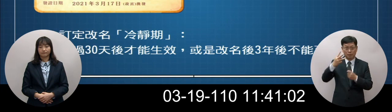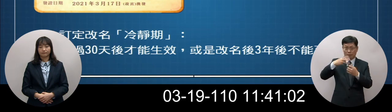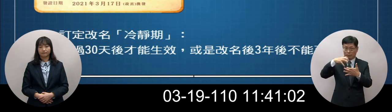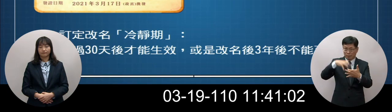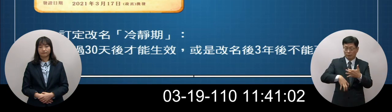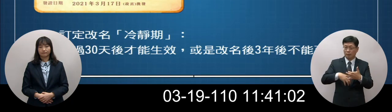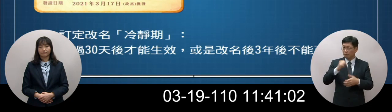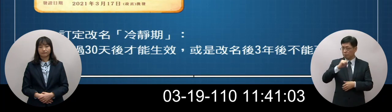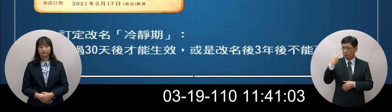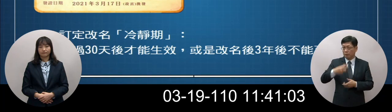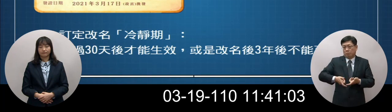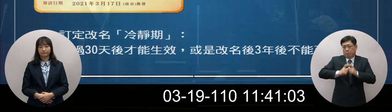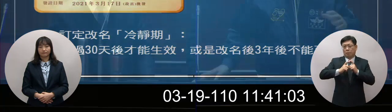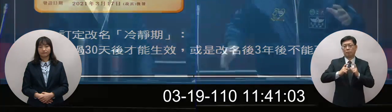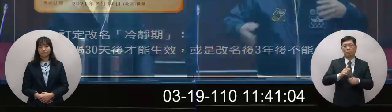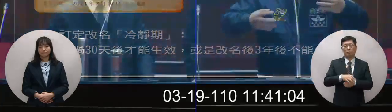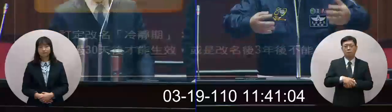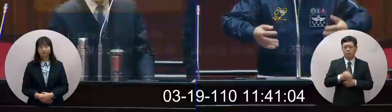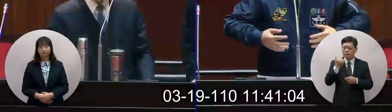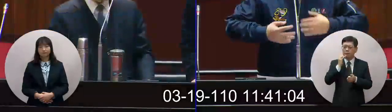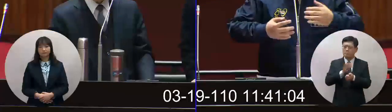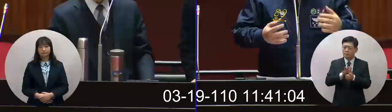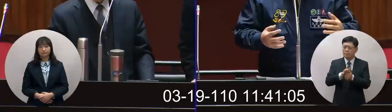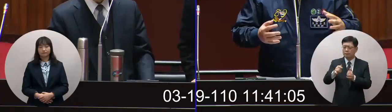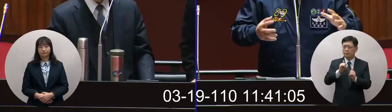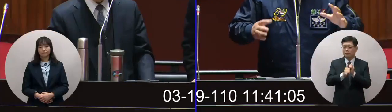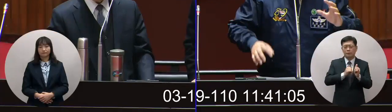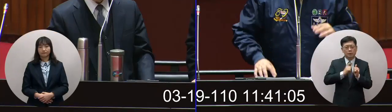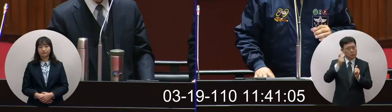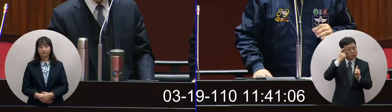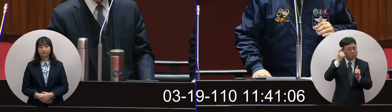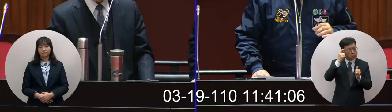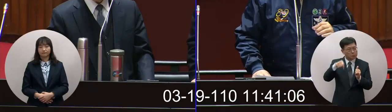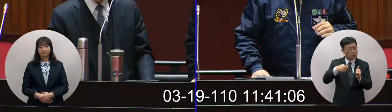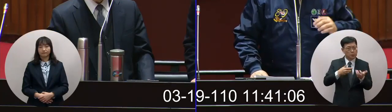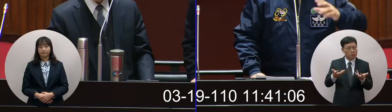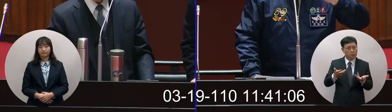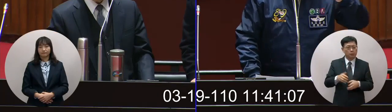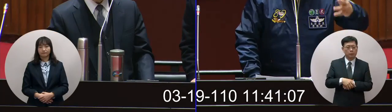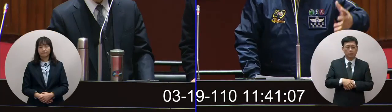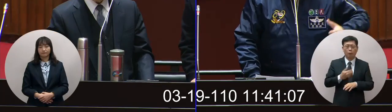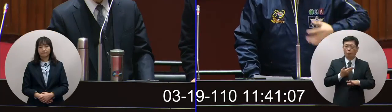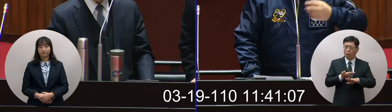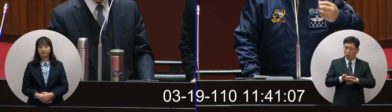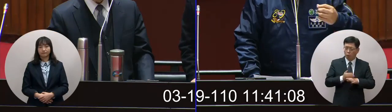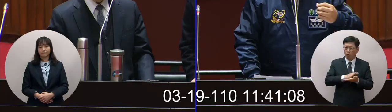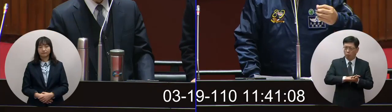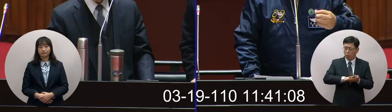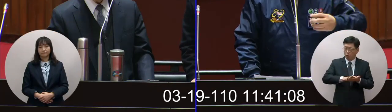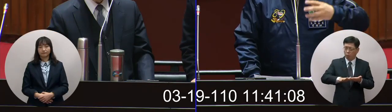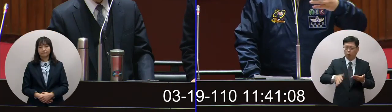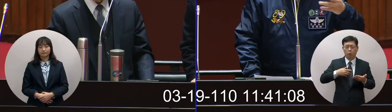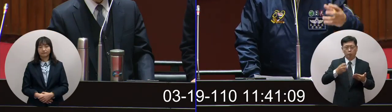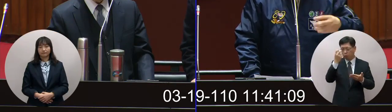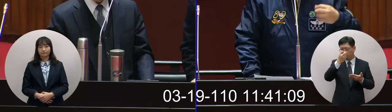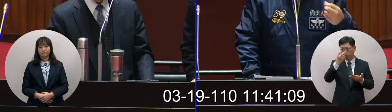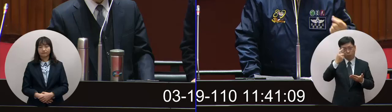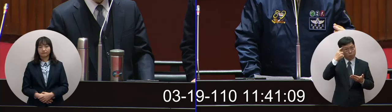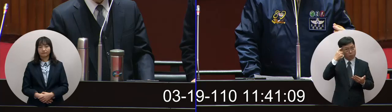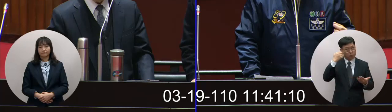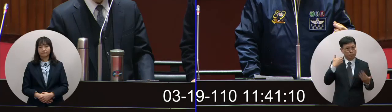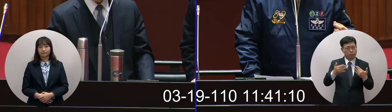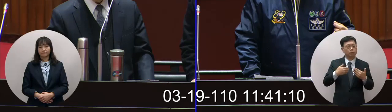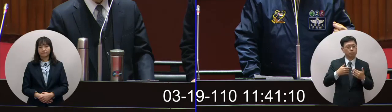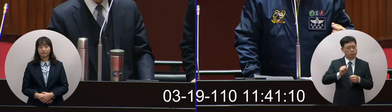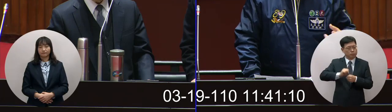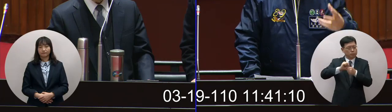3年以内是不可以再改的，可以让我们的民众把这一件事情啊再来冷静一点，再来做多一